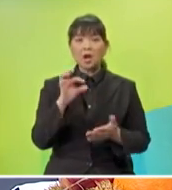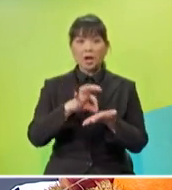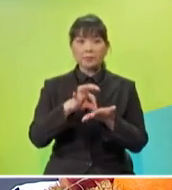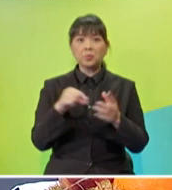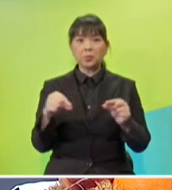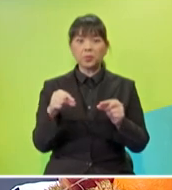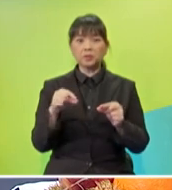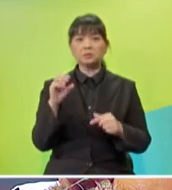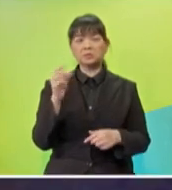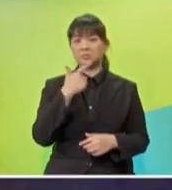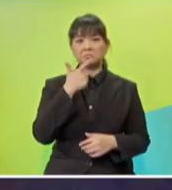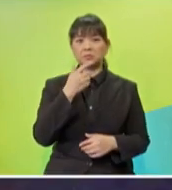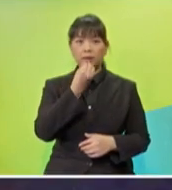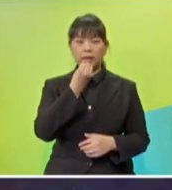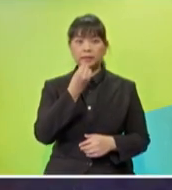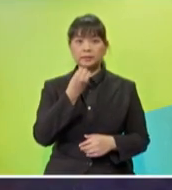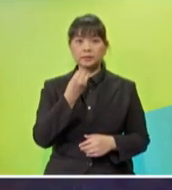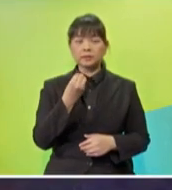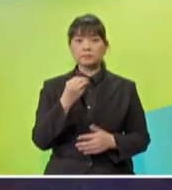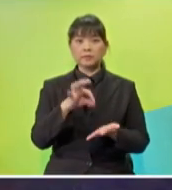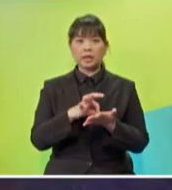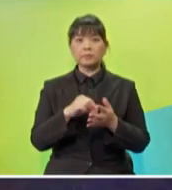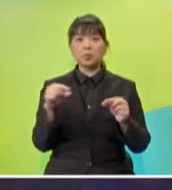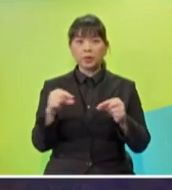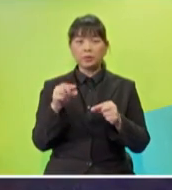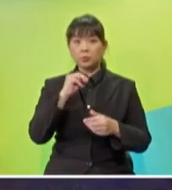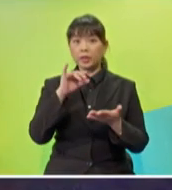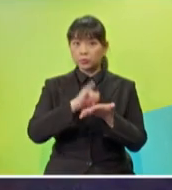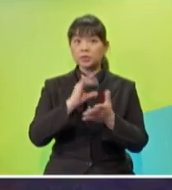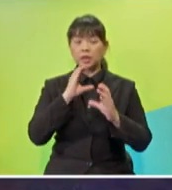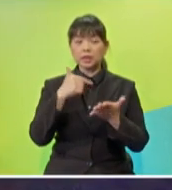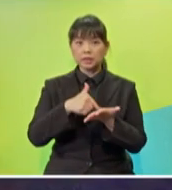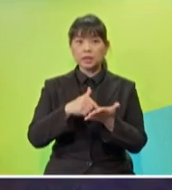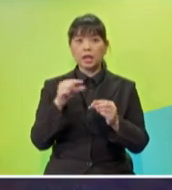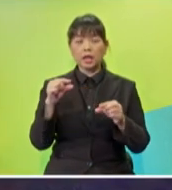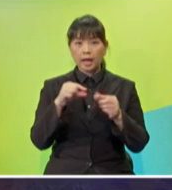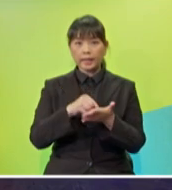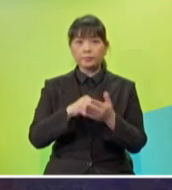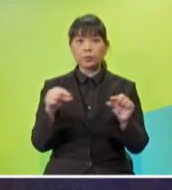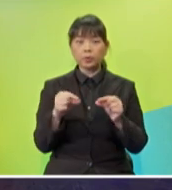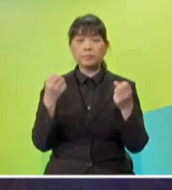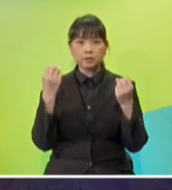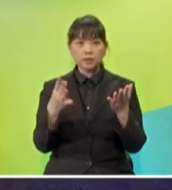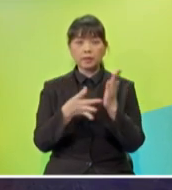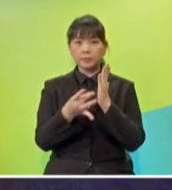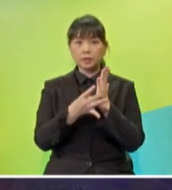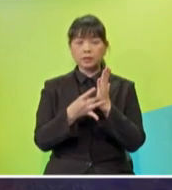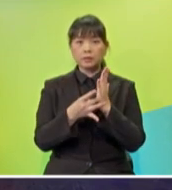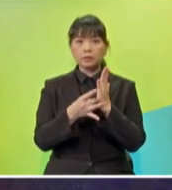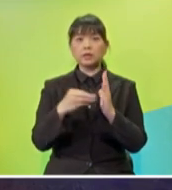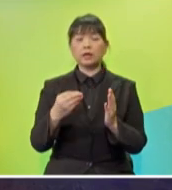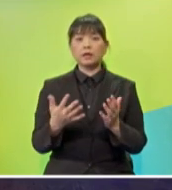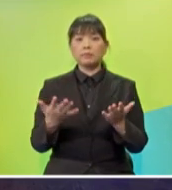sereal makan ayam goreng banyak minyak Jangan makan banyak barang saya naik mendadak